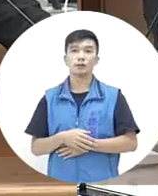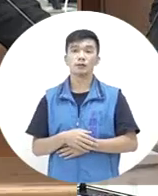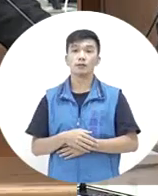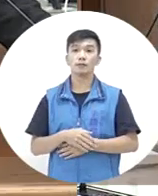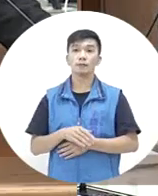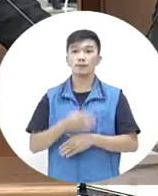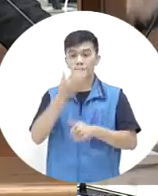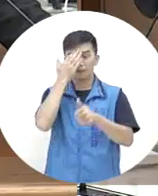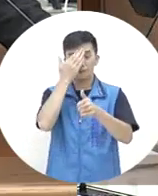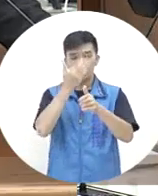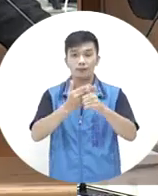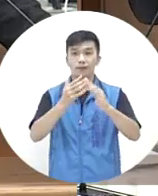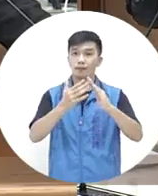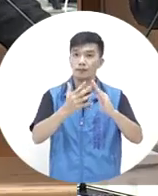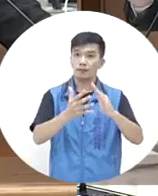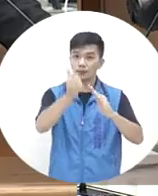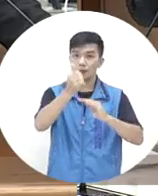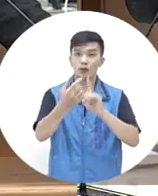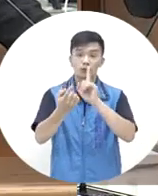托市长，针对